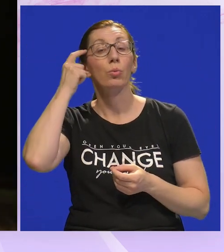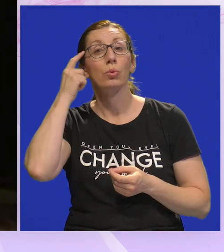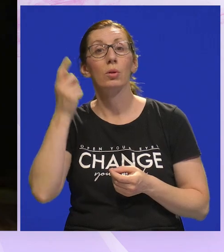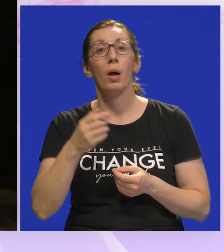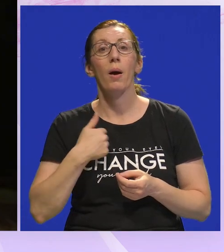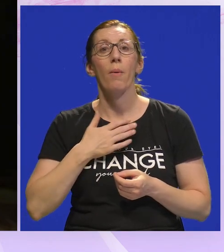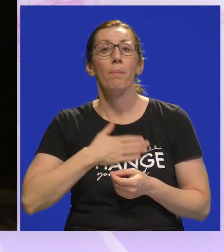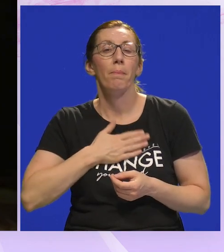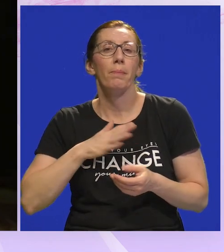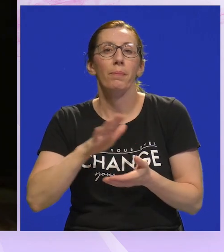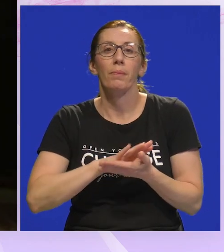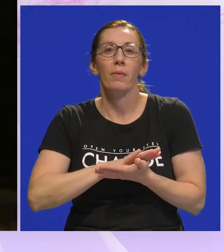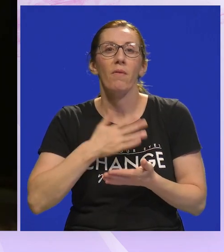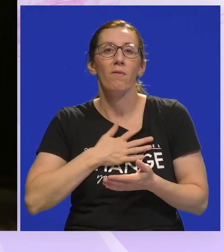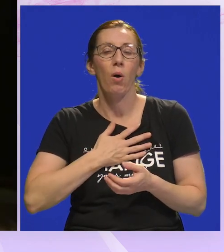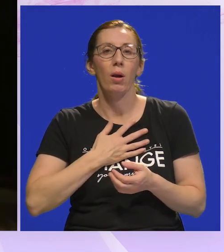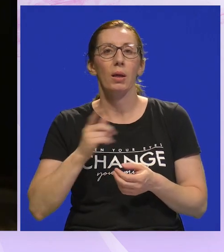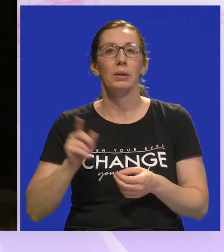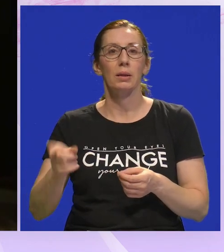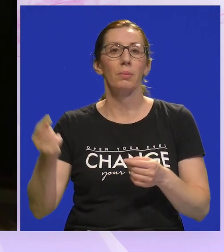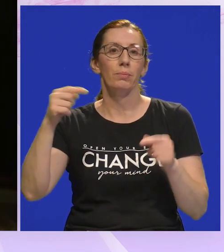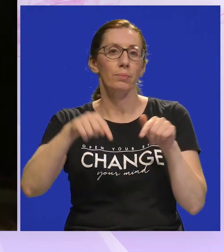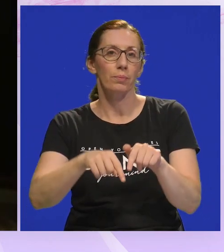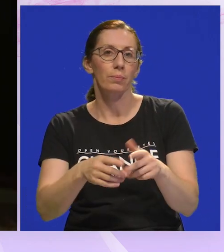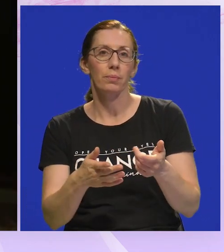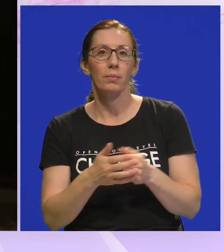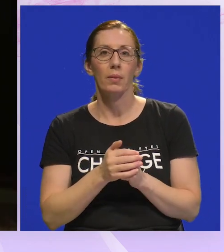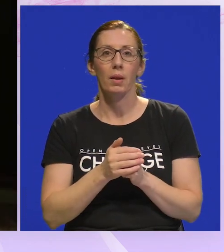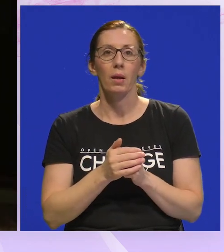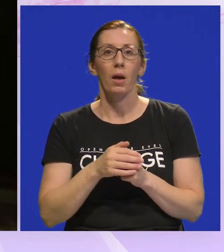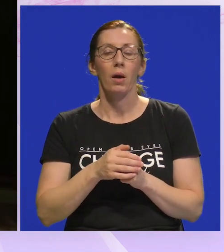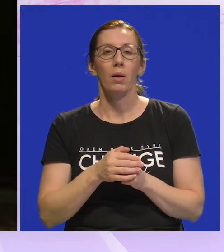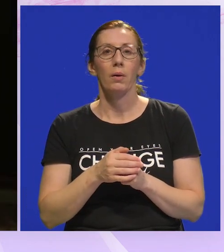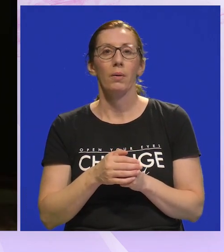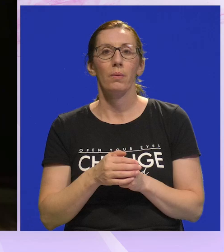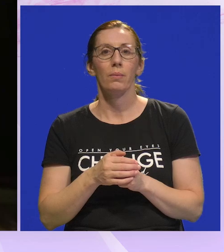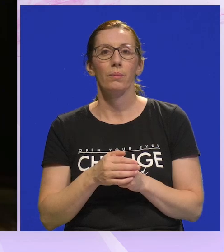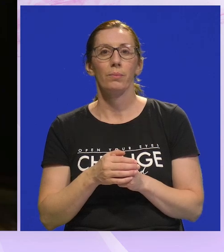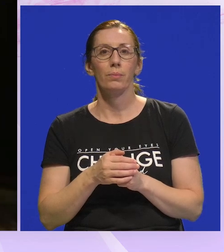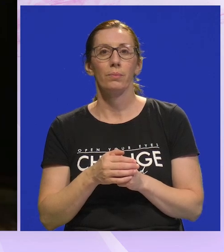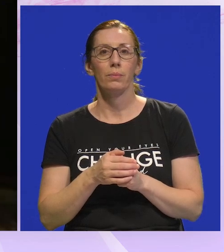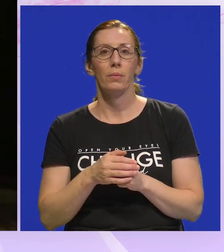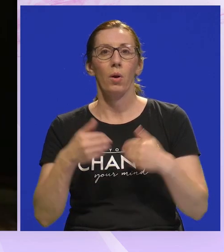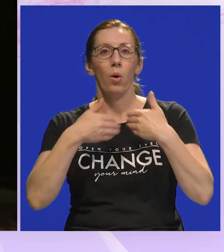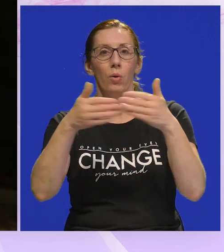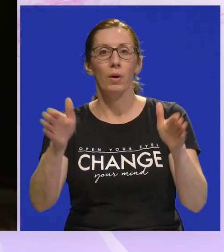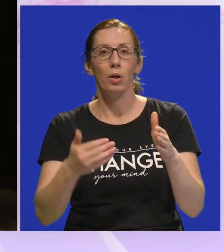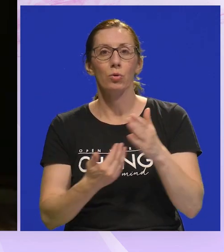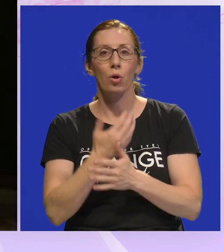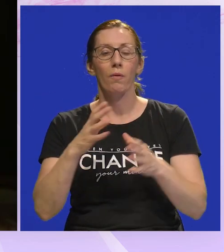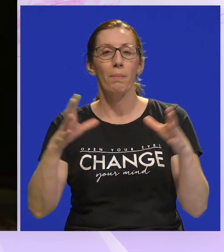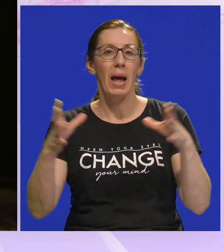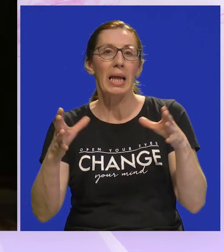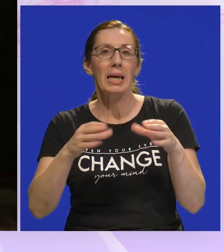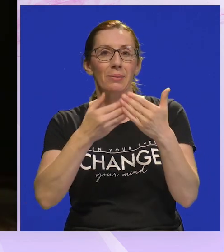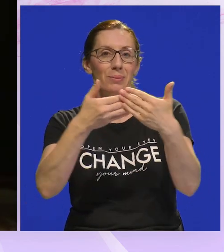jednom kulturološkom miljeu u koji Pula smatramo da pripada. Tako da evo, otvorena